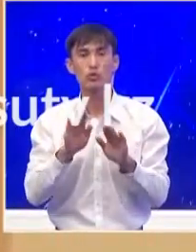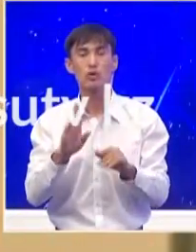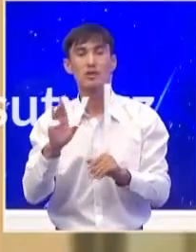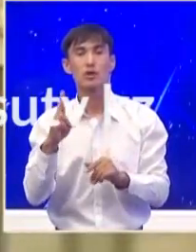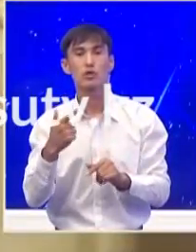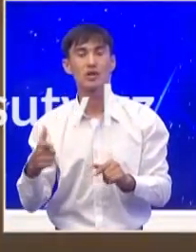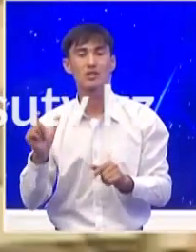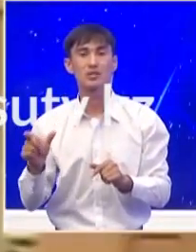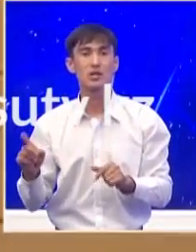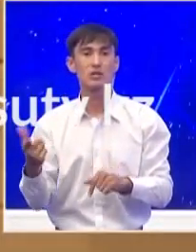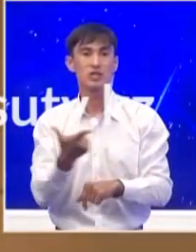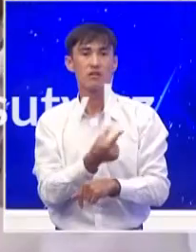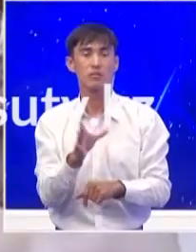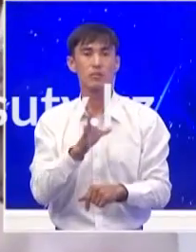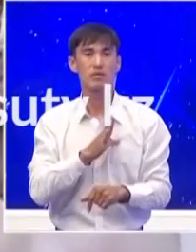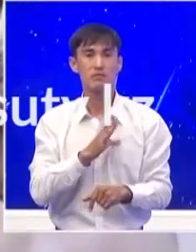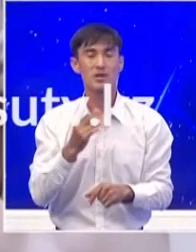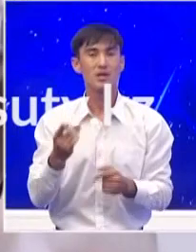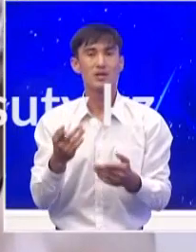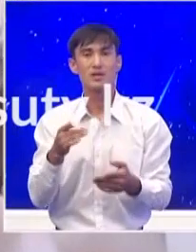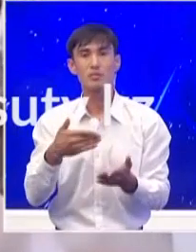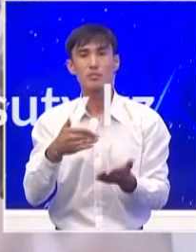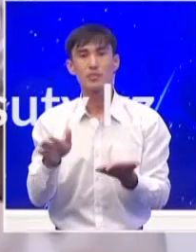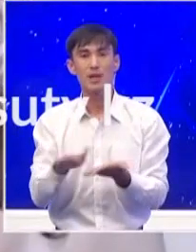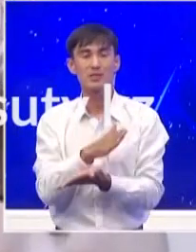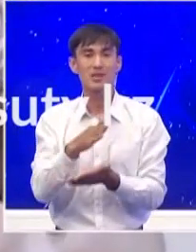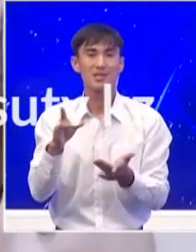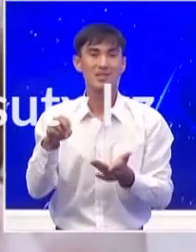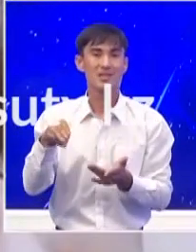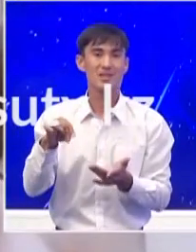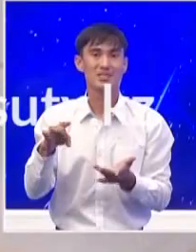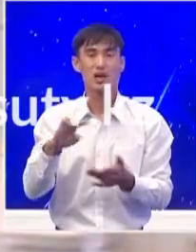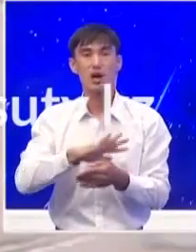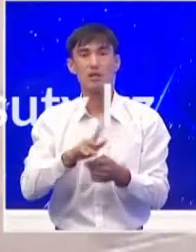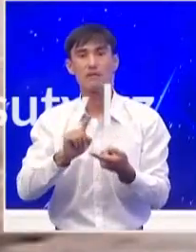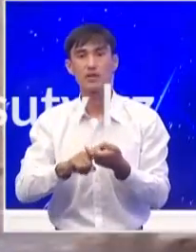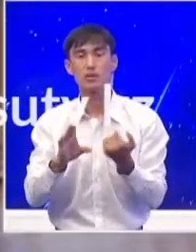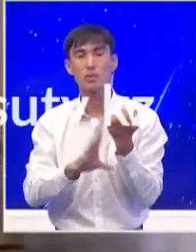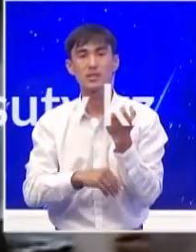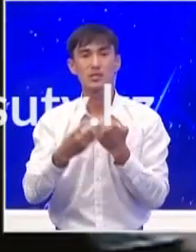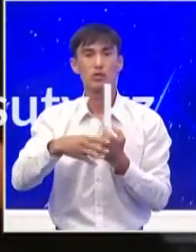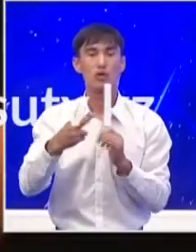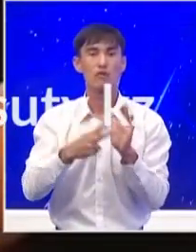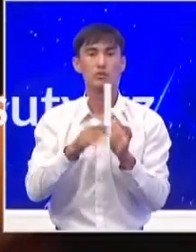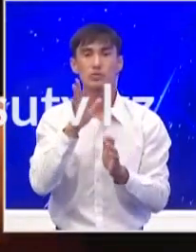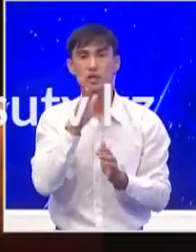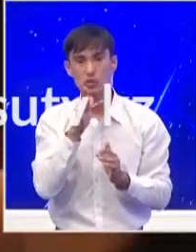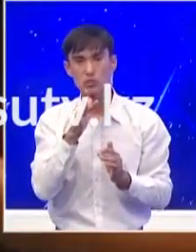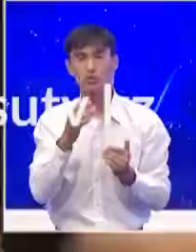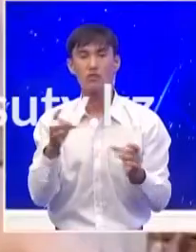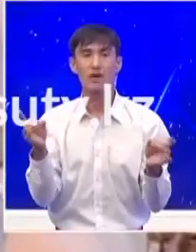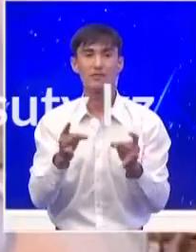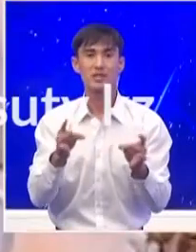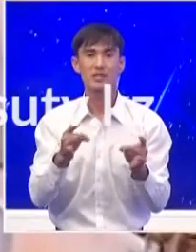граждан и сделавшие прививку или имеющий отрицательный тест на коронавирус за последние 48 часов помимо кафе и